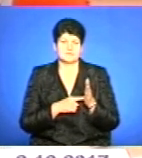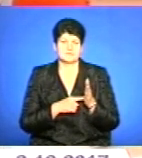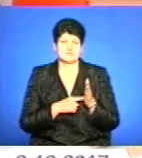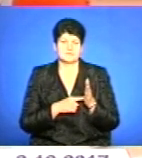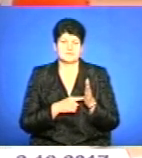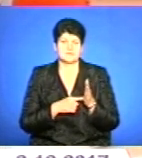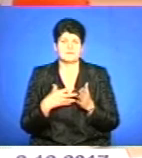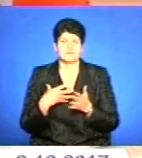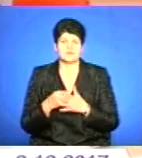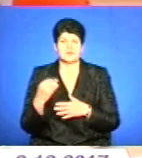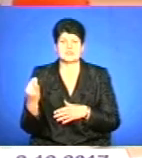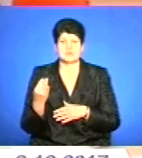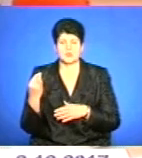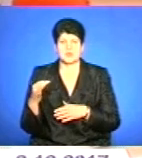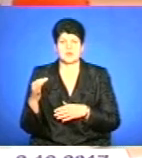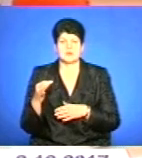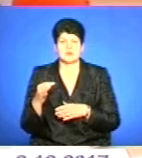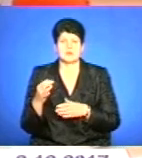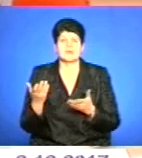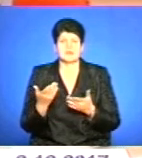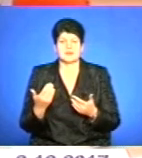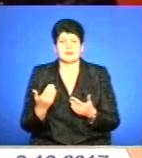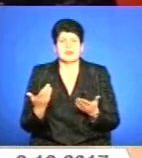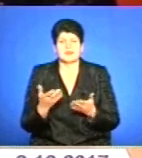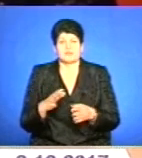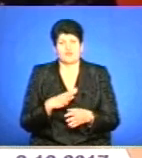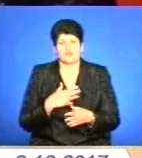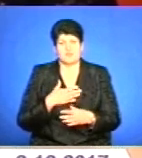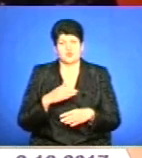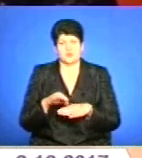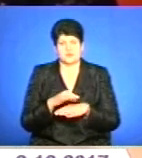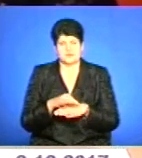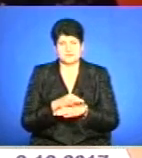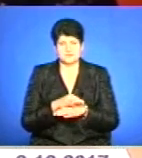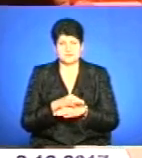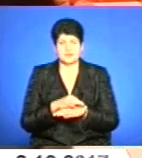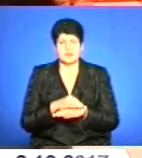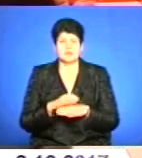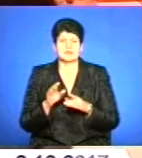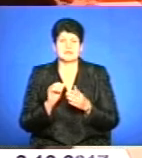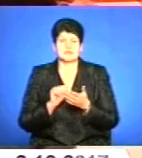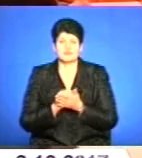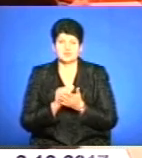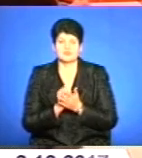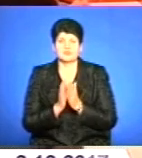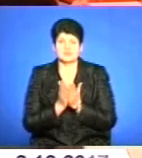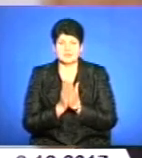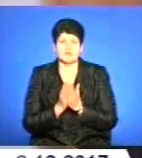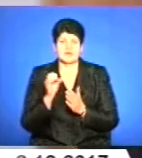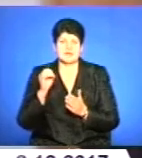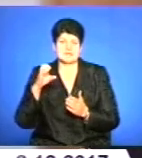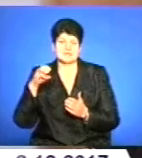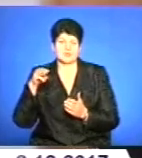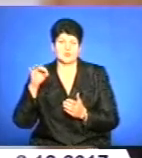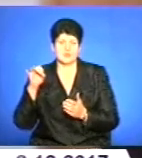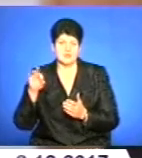в своїй історії про те, яким був мій чоловік. Надрукують книгу в Естонії, а після того презентують у різних країнах. Книга